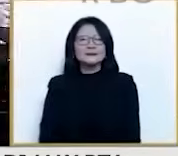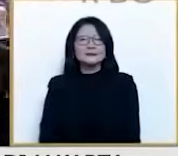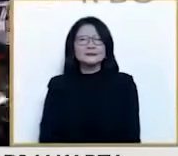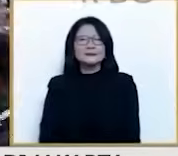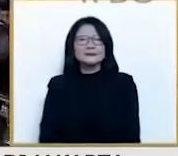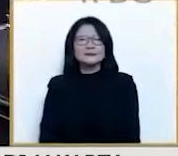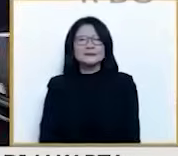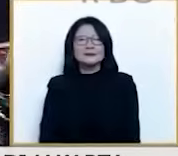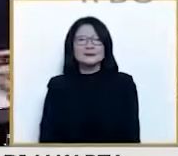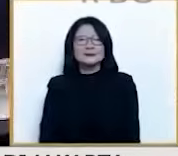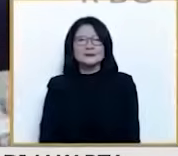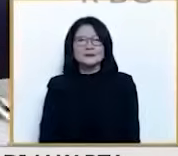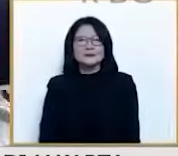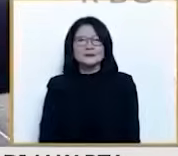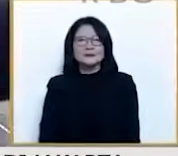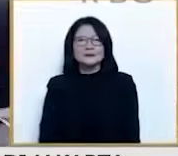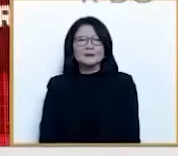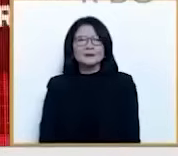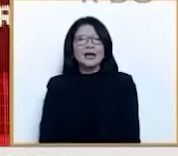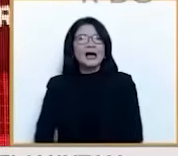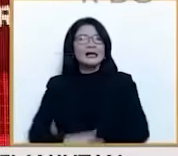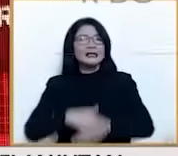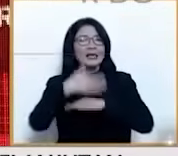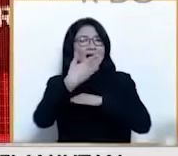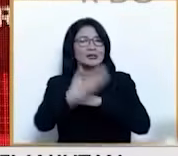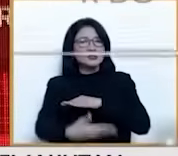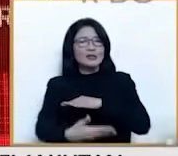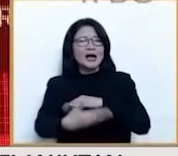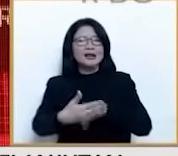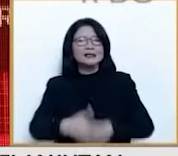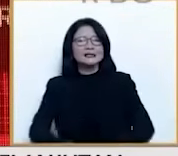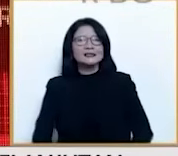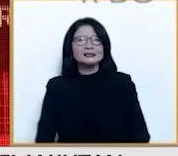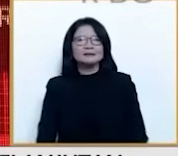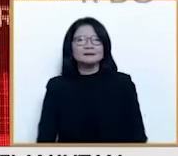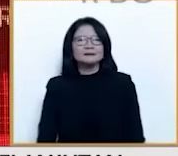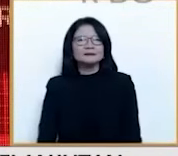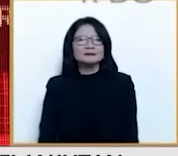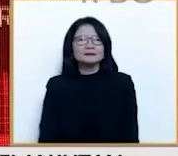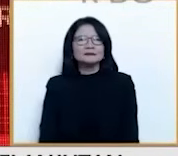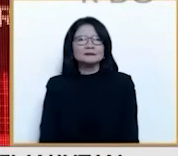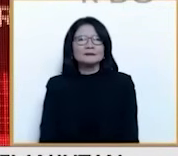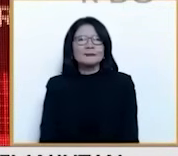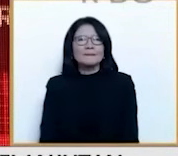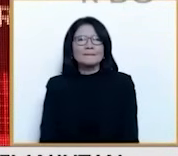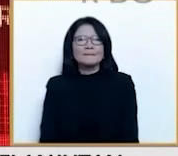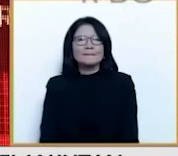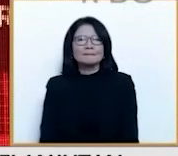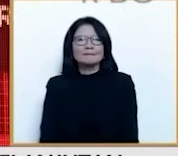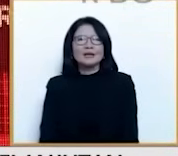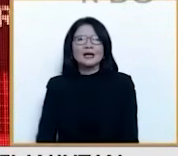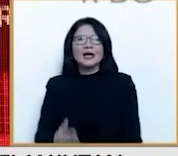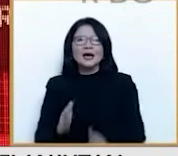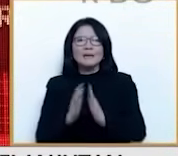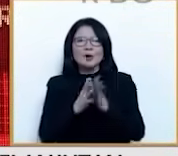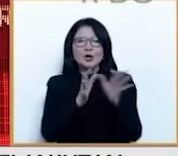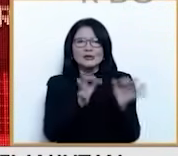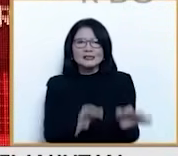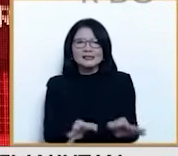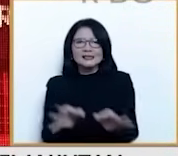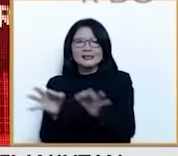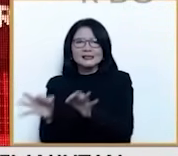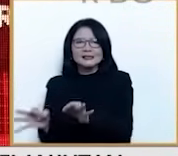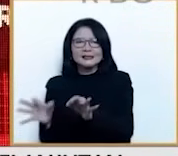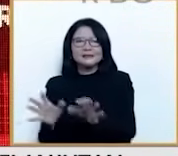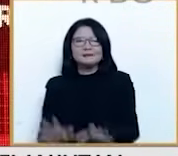Baik, cukup Bapak Ibu, kita akan lanjutkan kembali. Terima kasih. Mohon tertib terlebih dahulu, kita akan lanjutkan kembali. Cukup